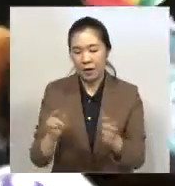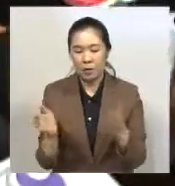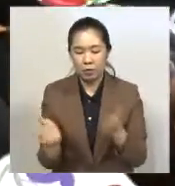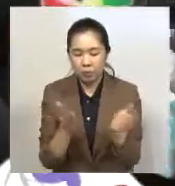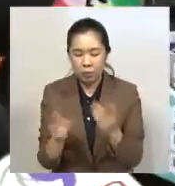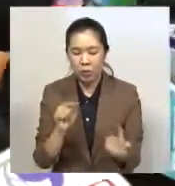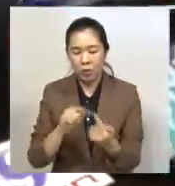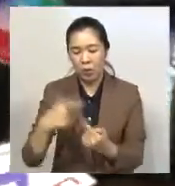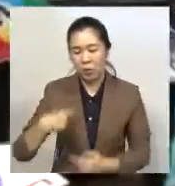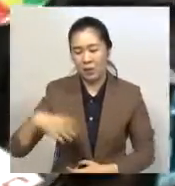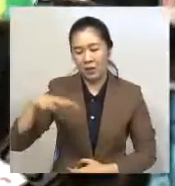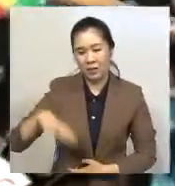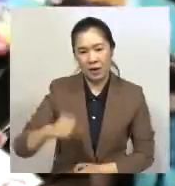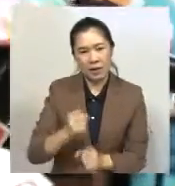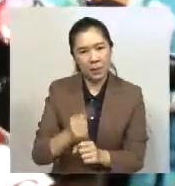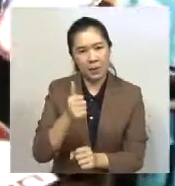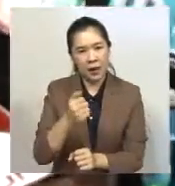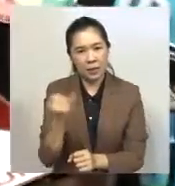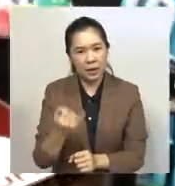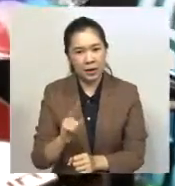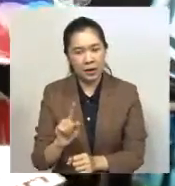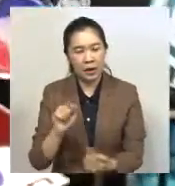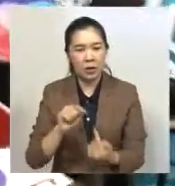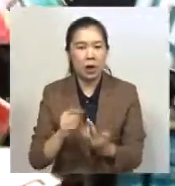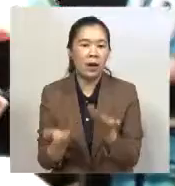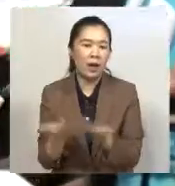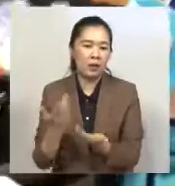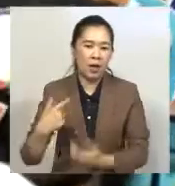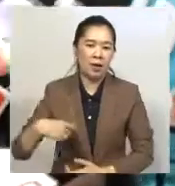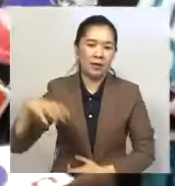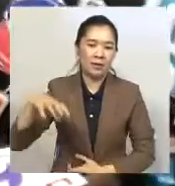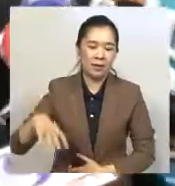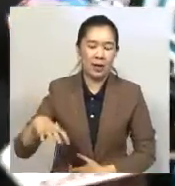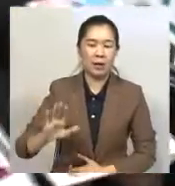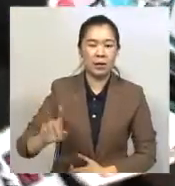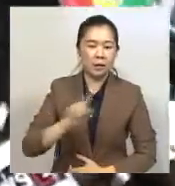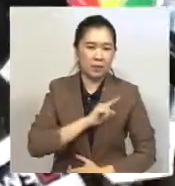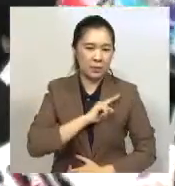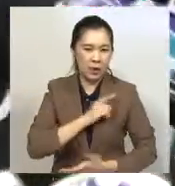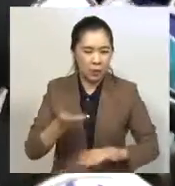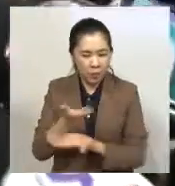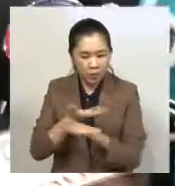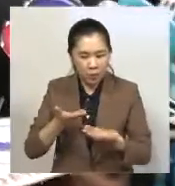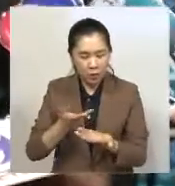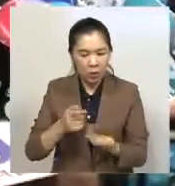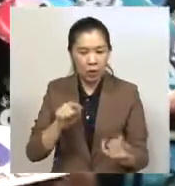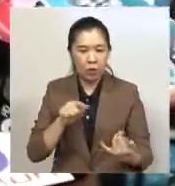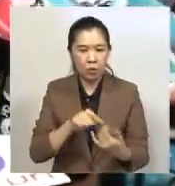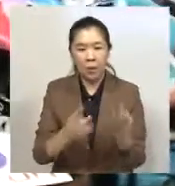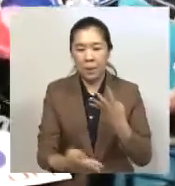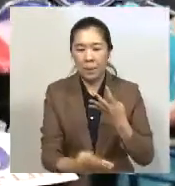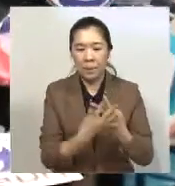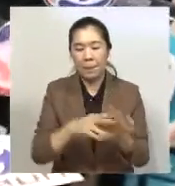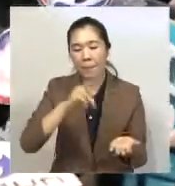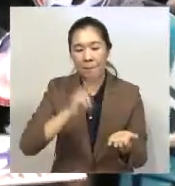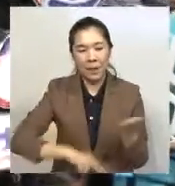การในชั้นศาลได้หรือไม่นั้นก็ขึ้นอยู่กับศาลพิจารณาเพราะว่าบทลงโทษไม่ได้อยู่ที่การจำคุกหรือว่าปรับเ